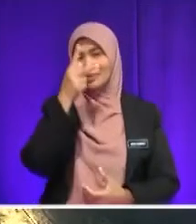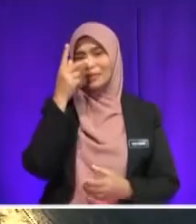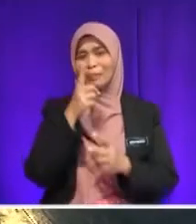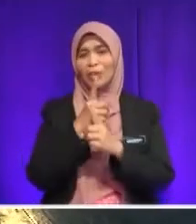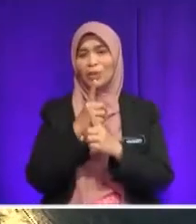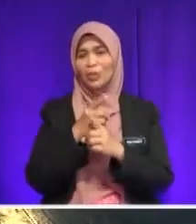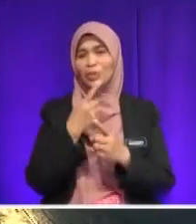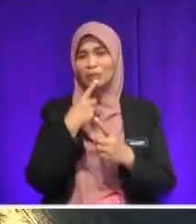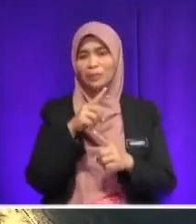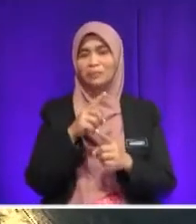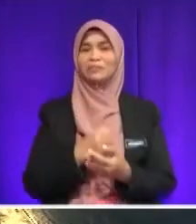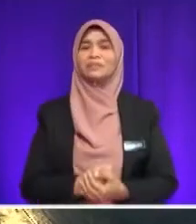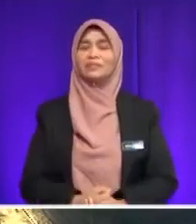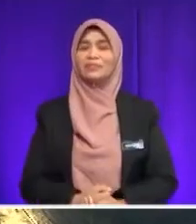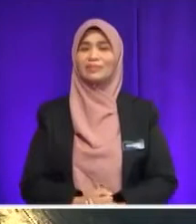Oke